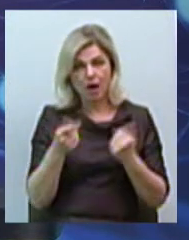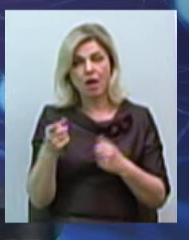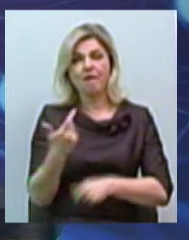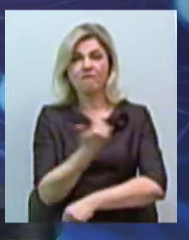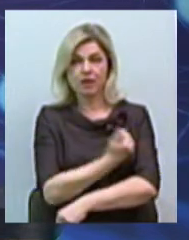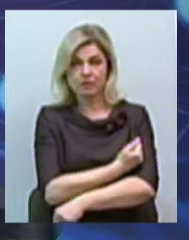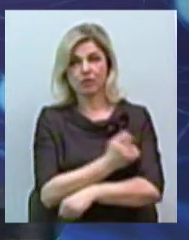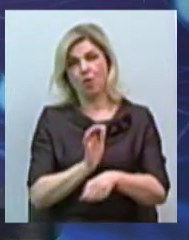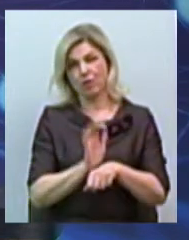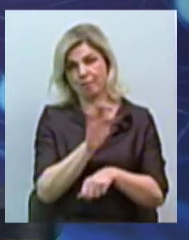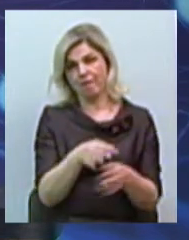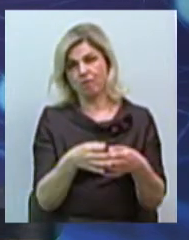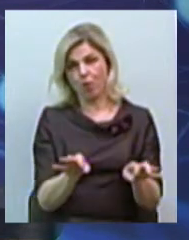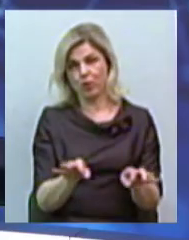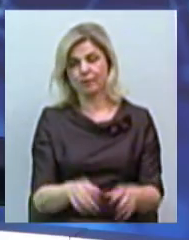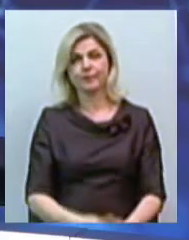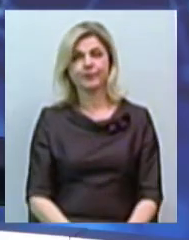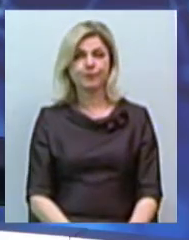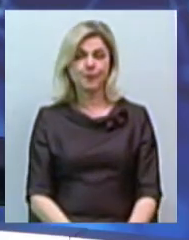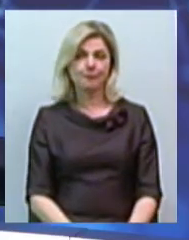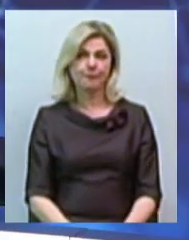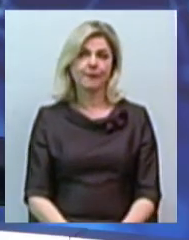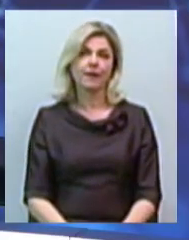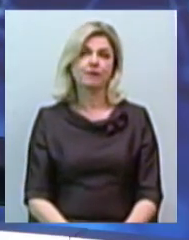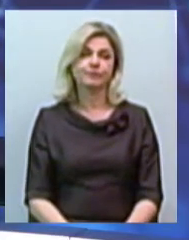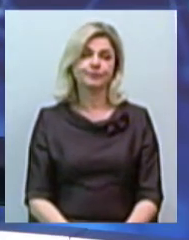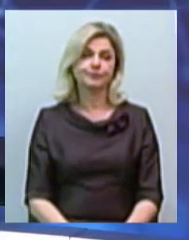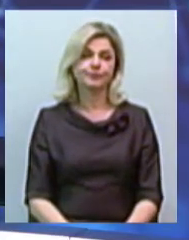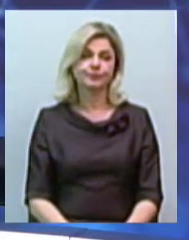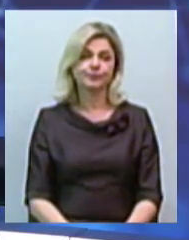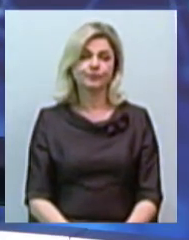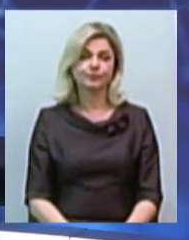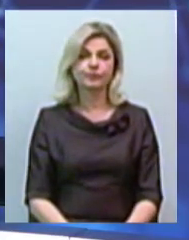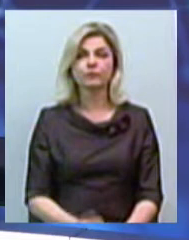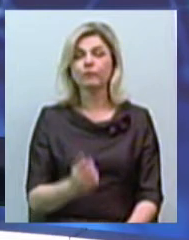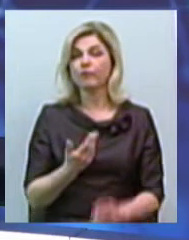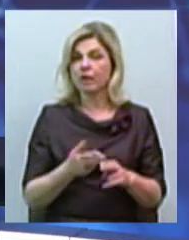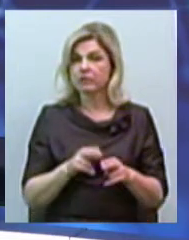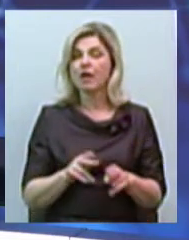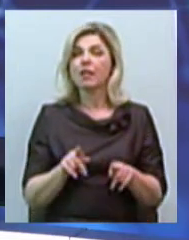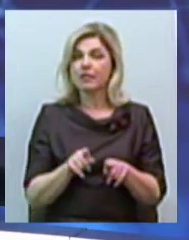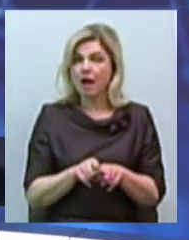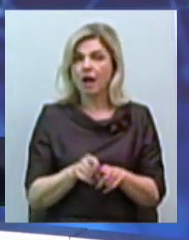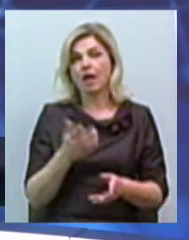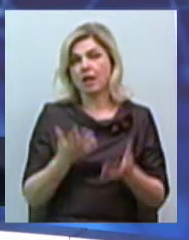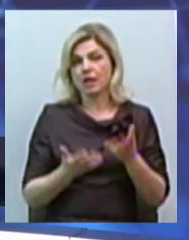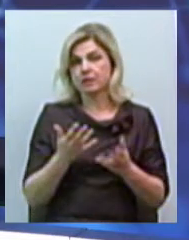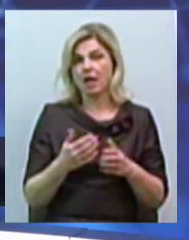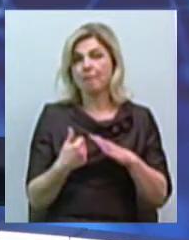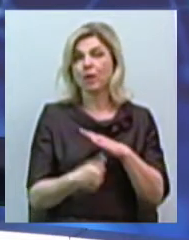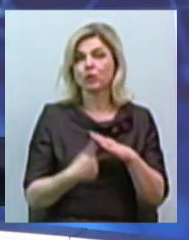відправляють на волю. Ольга, це в тому випадку, коли тварину, наприклад, безпритульну